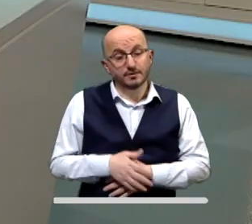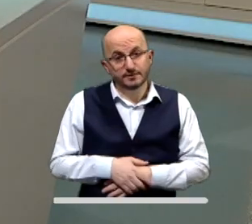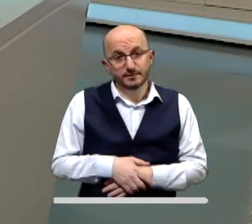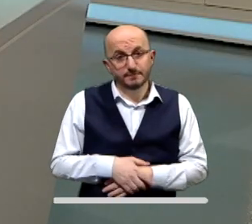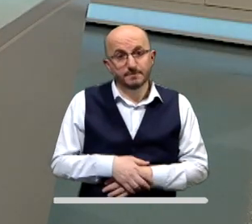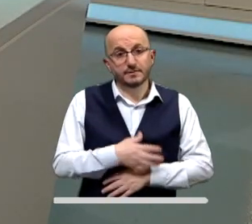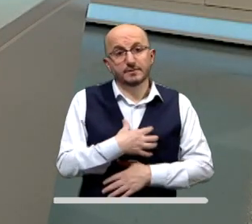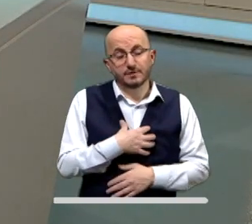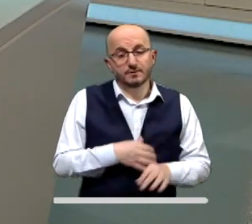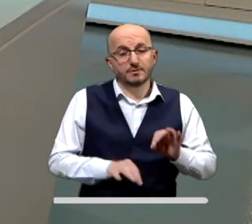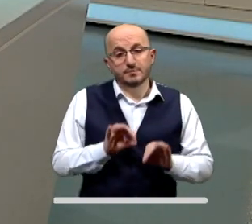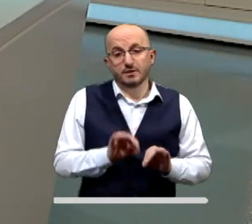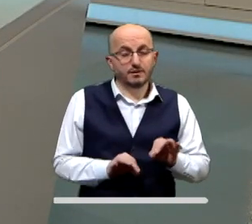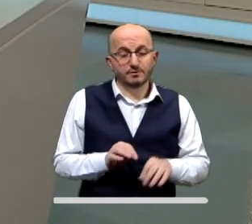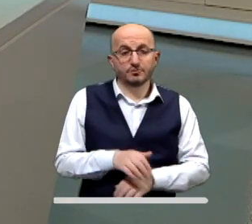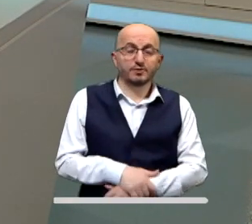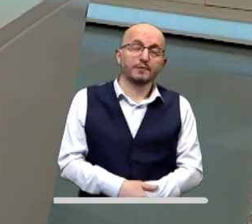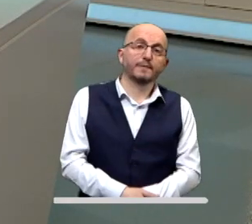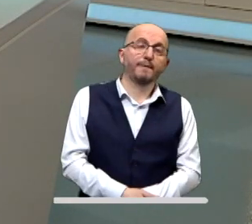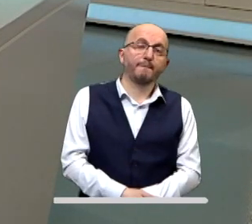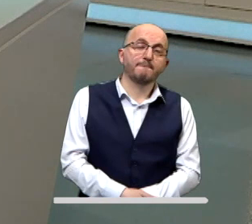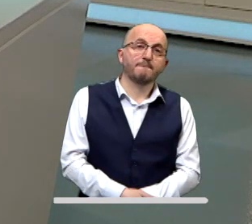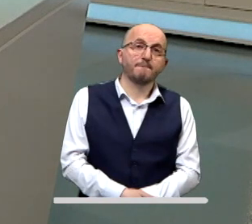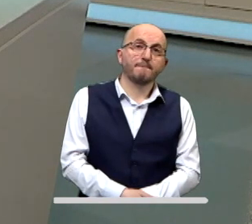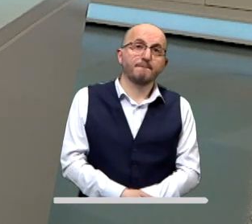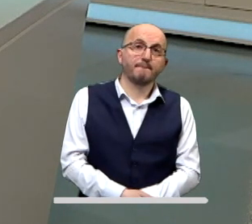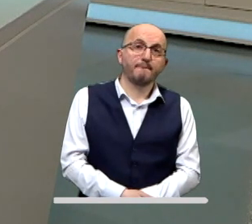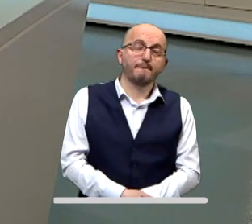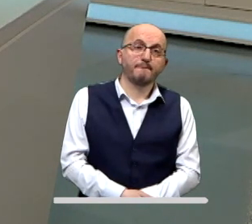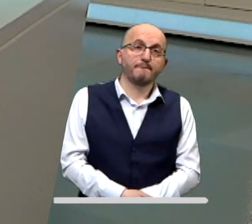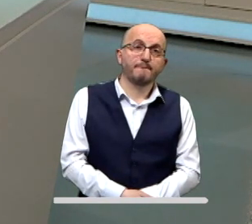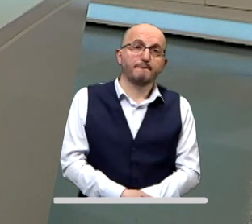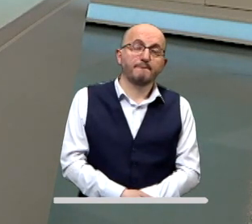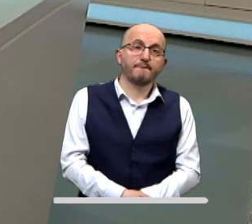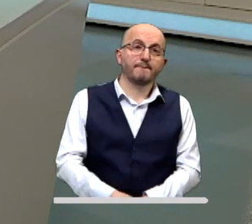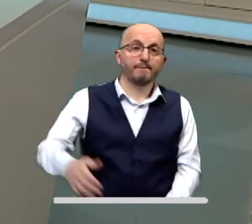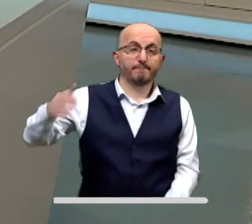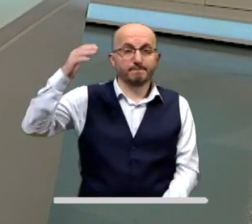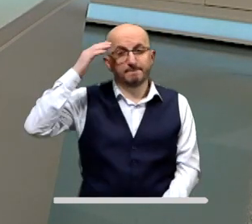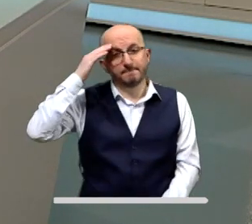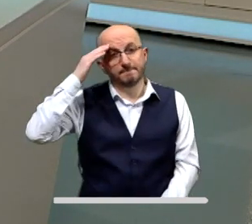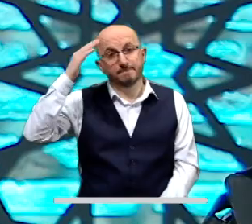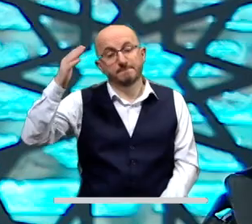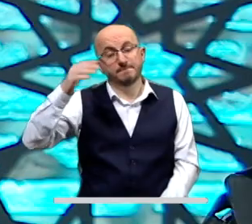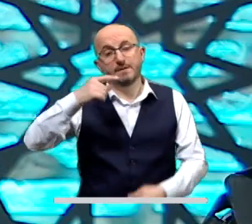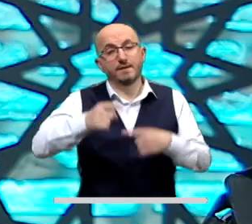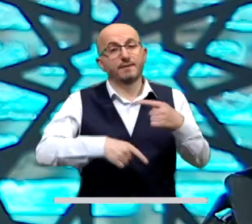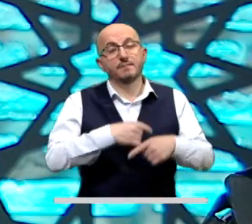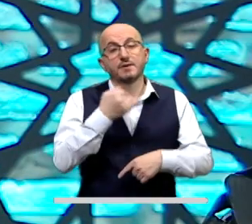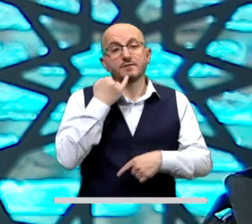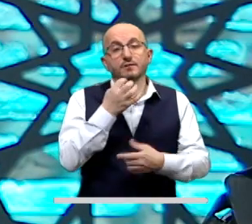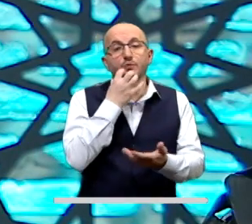kendilerini bir değerlendirecekler ona göre Efendim Semra Hanım'ın sizlere selamları var sıla-i Rahim